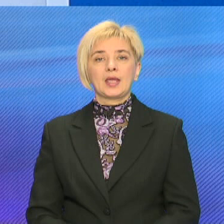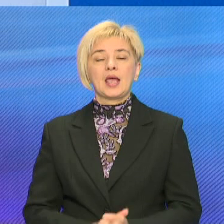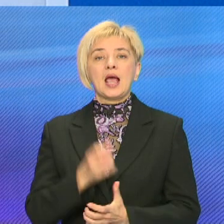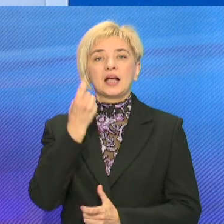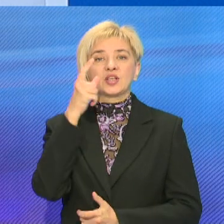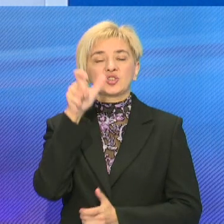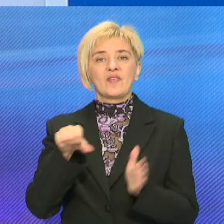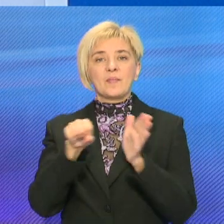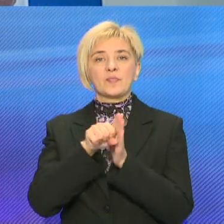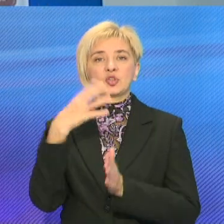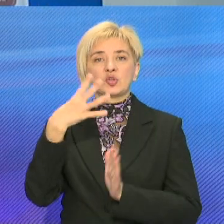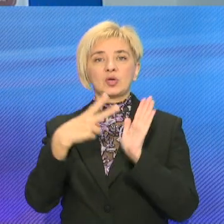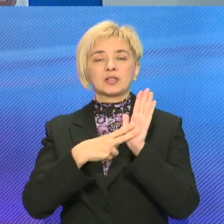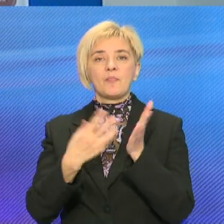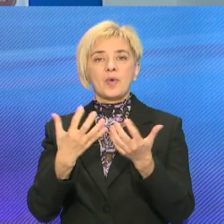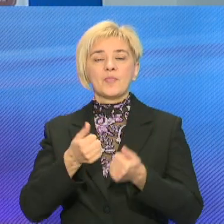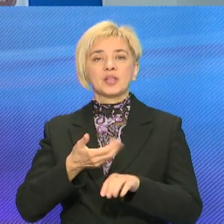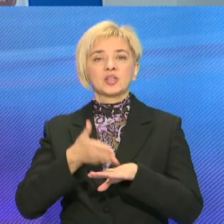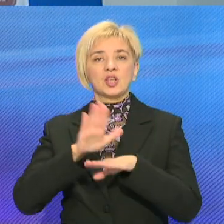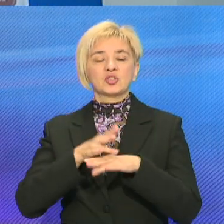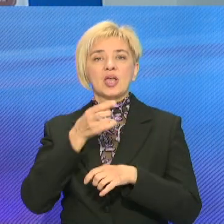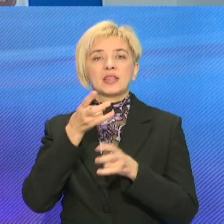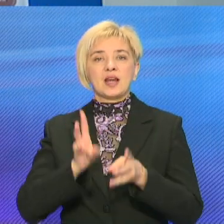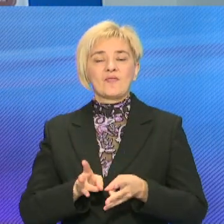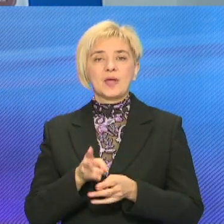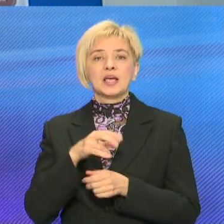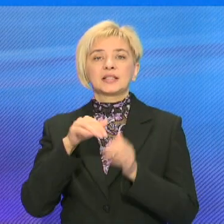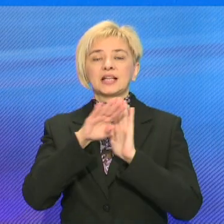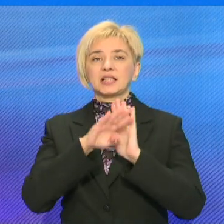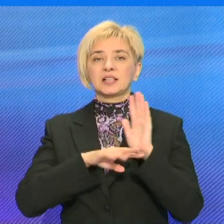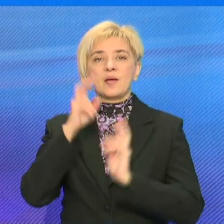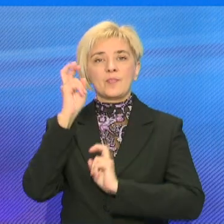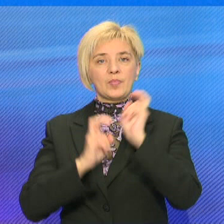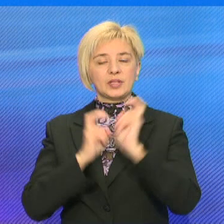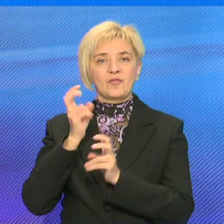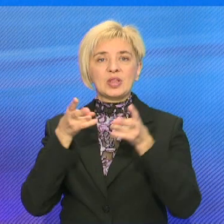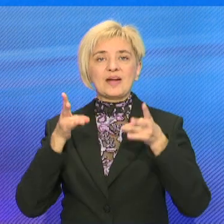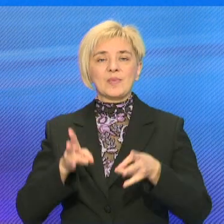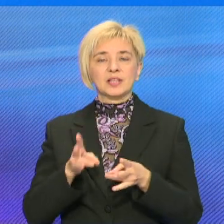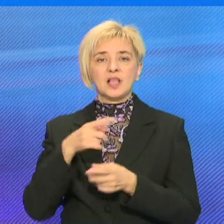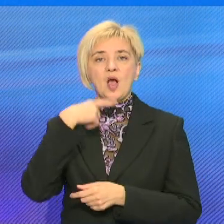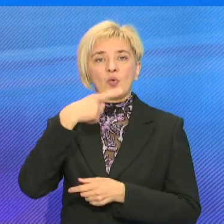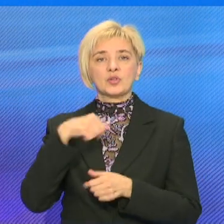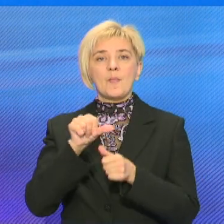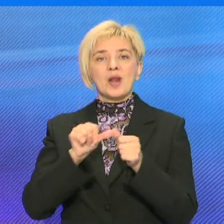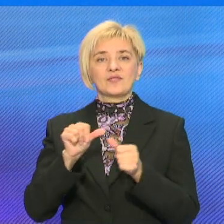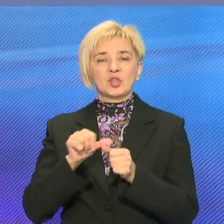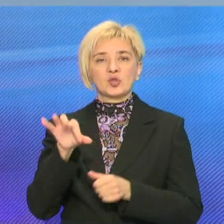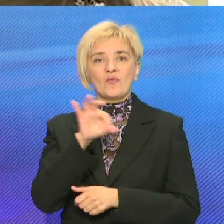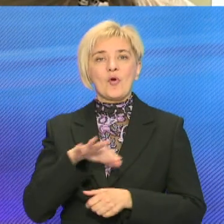11 человек загинули, 47 отримали тяжкие травмы. Статистику вытворчего травматизму огучили профсоюзы в области.